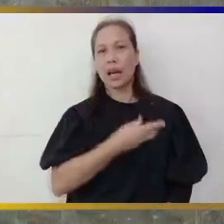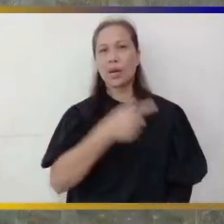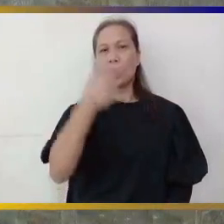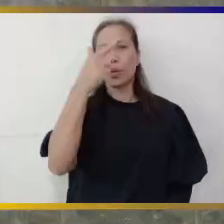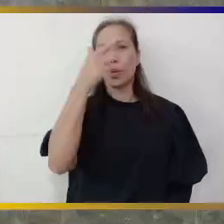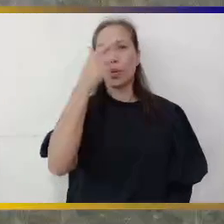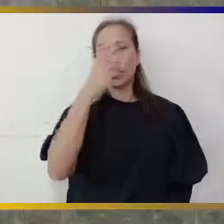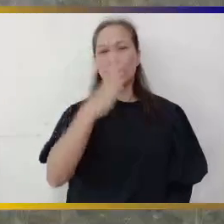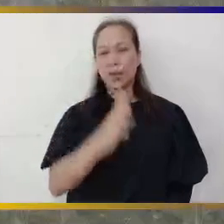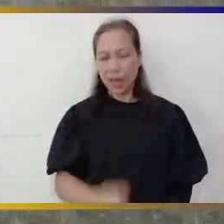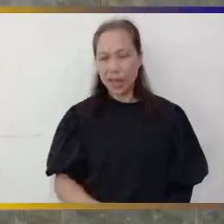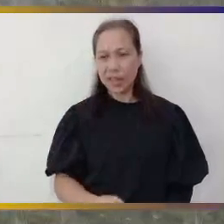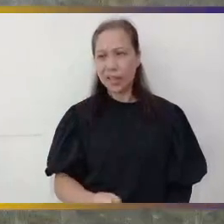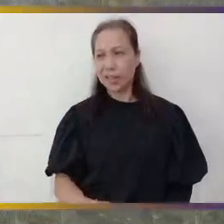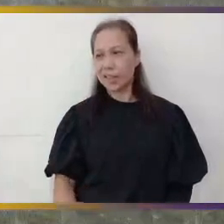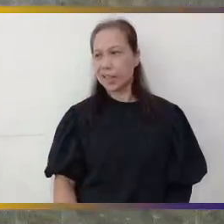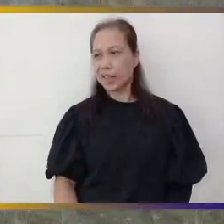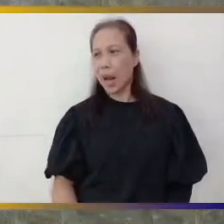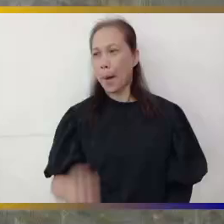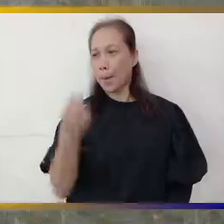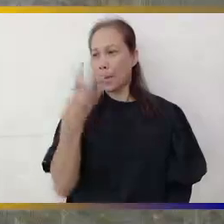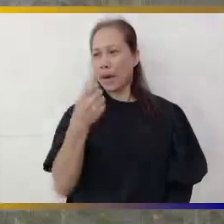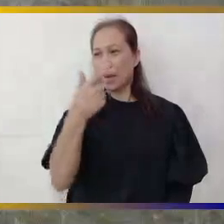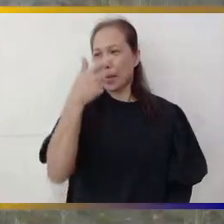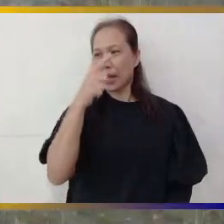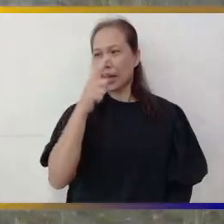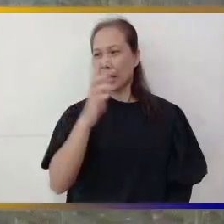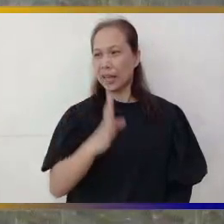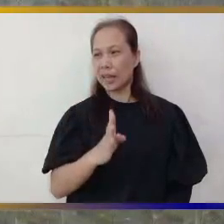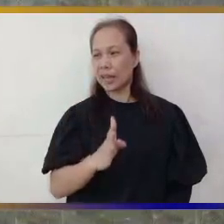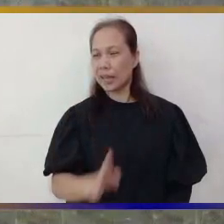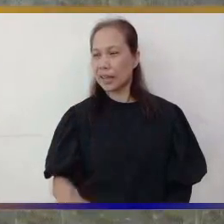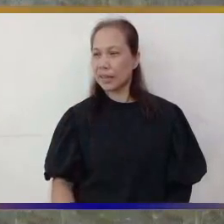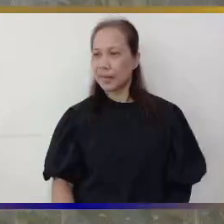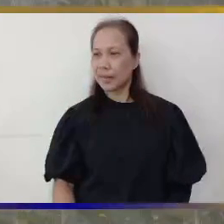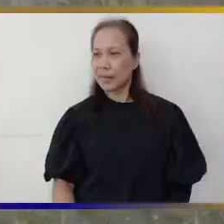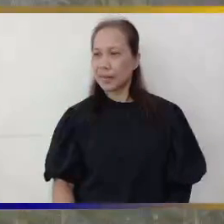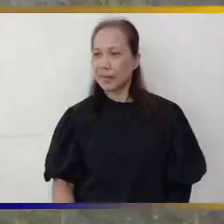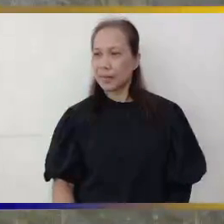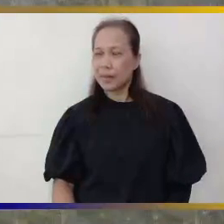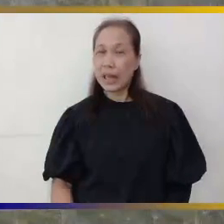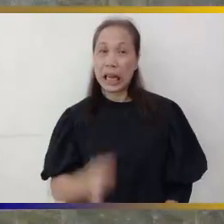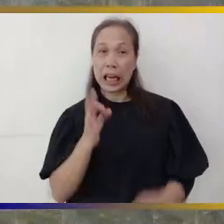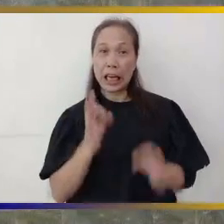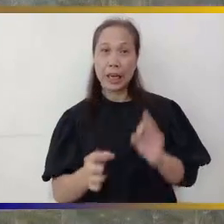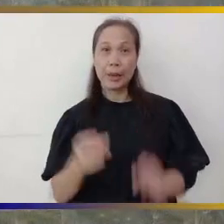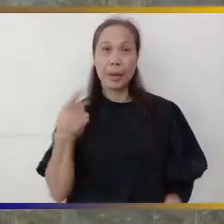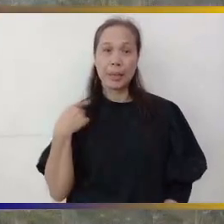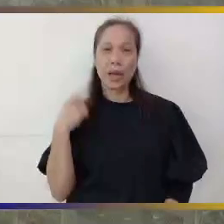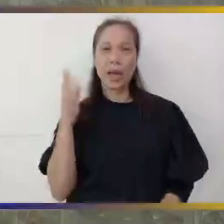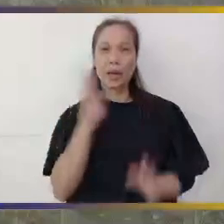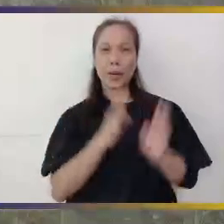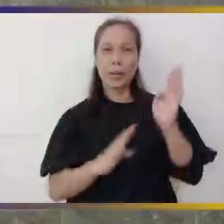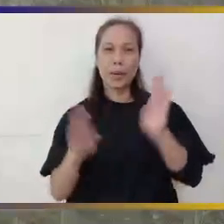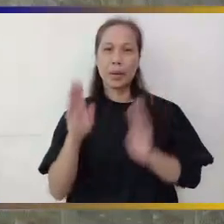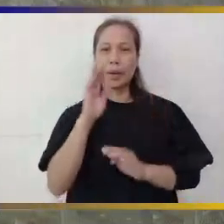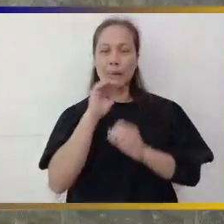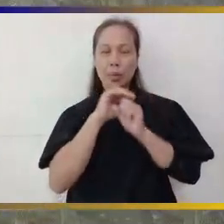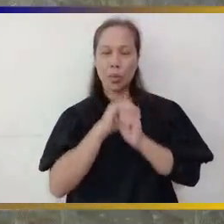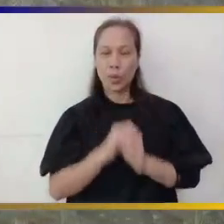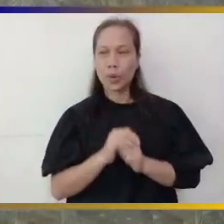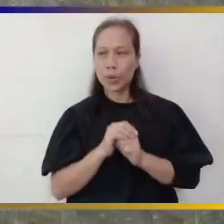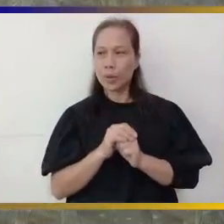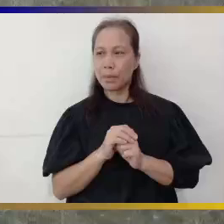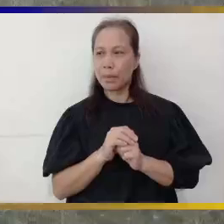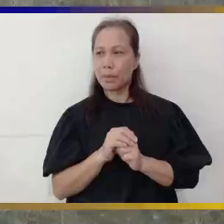right So So makikita niyo rito unti-unti ano binabaybay ko ng mabuti mti pag nagkaroon ka ng problema sa sa Worship In other words